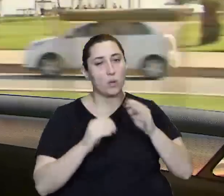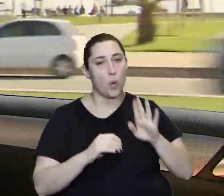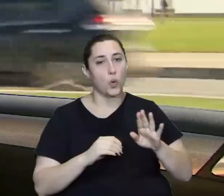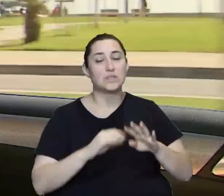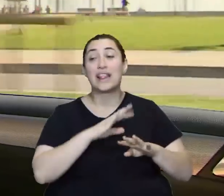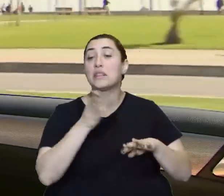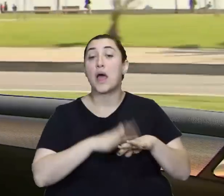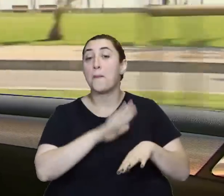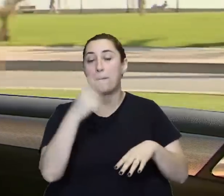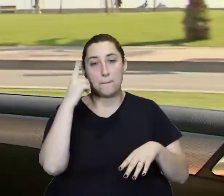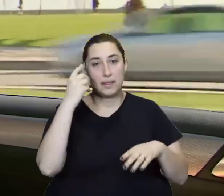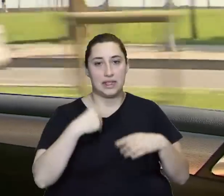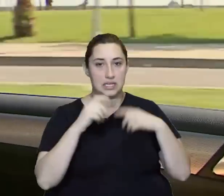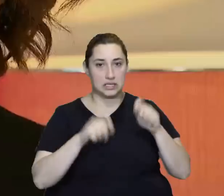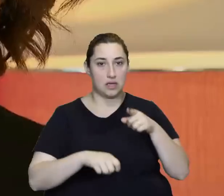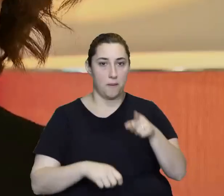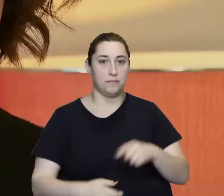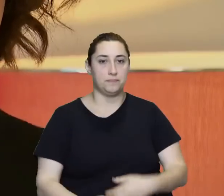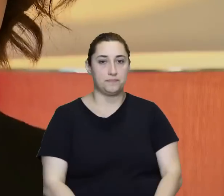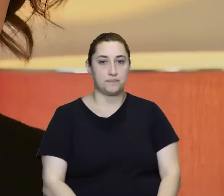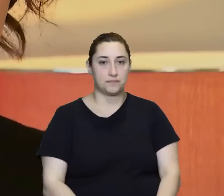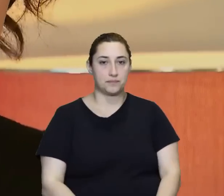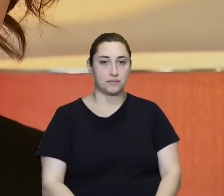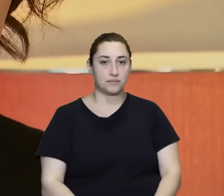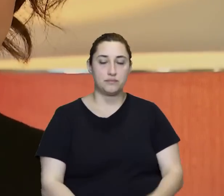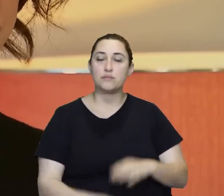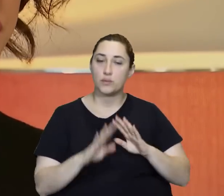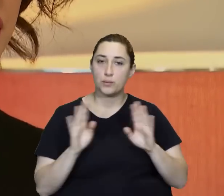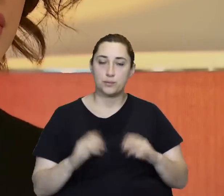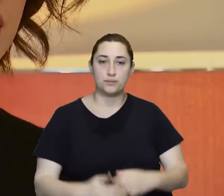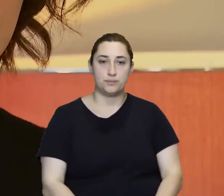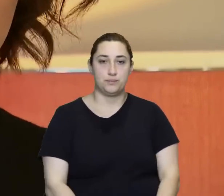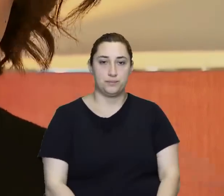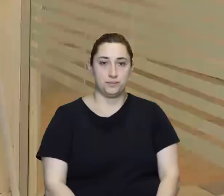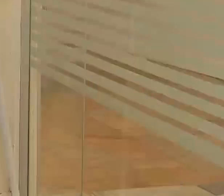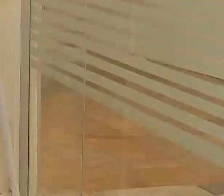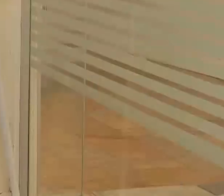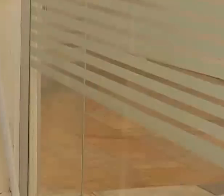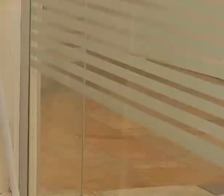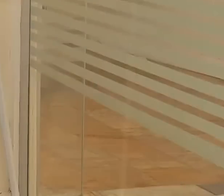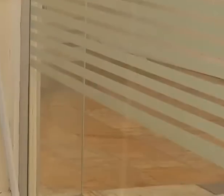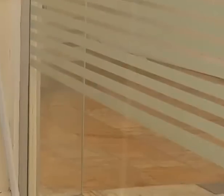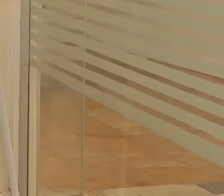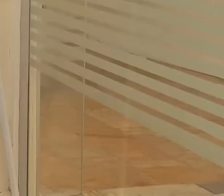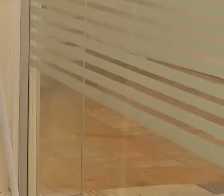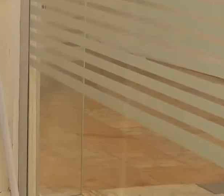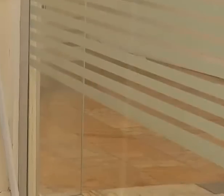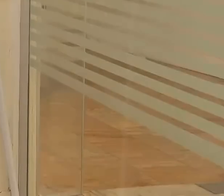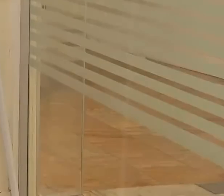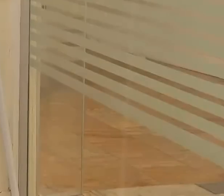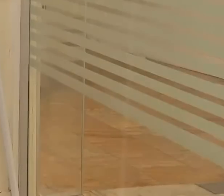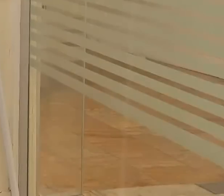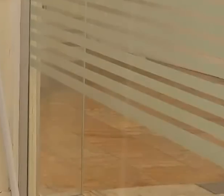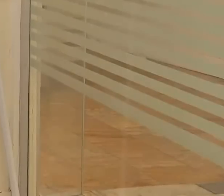Attıkları adımlardan beni haberdar et. Tamam. Telefonu kapatıp sıkıntıyla derin bir nefes